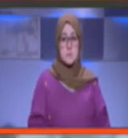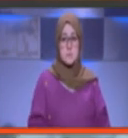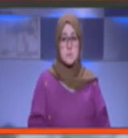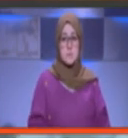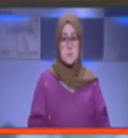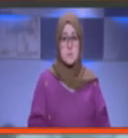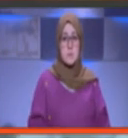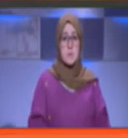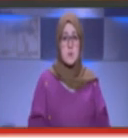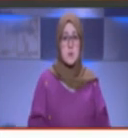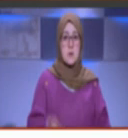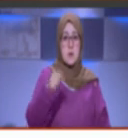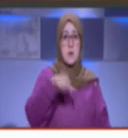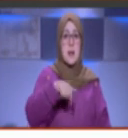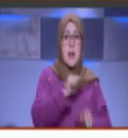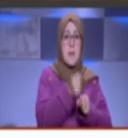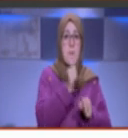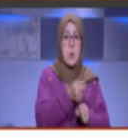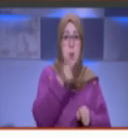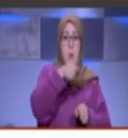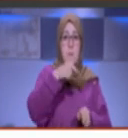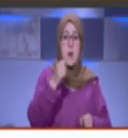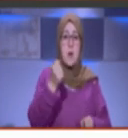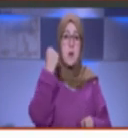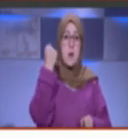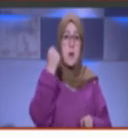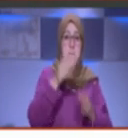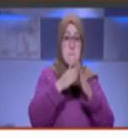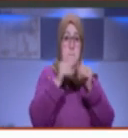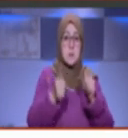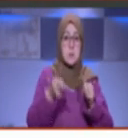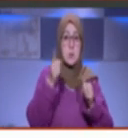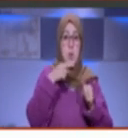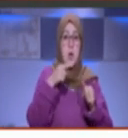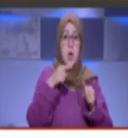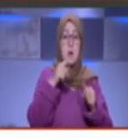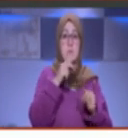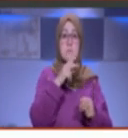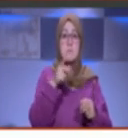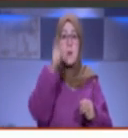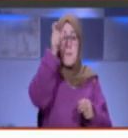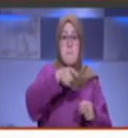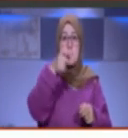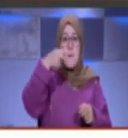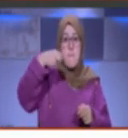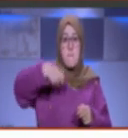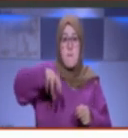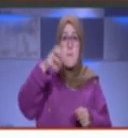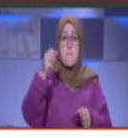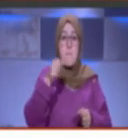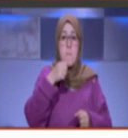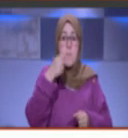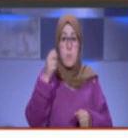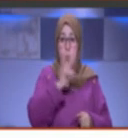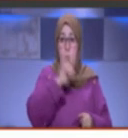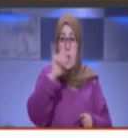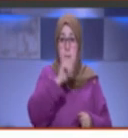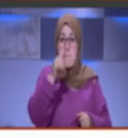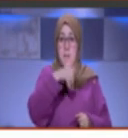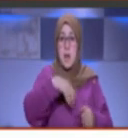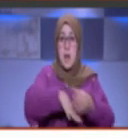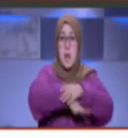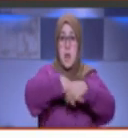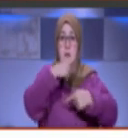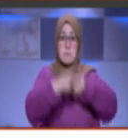ولأن العمال هم الساعد القوي لمصر وترس مهم تدور به عجلة الإنتاج، فوجب عليهم اتخاذ